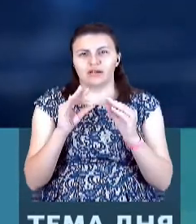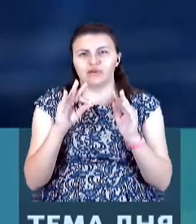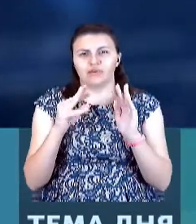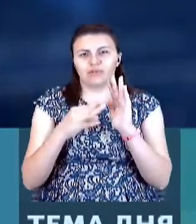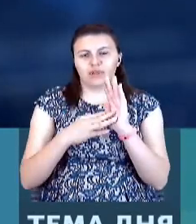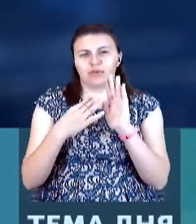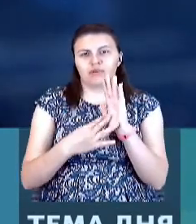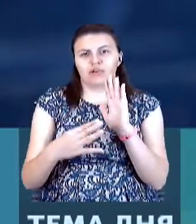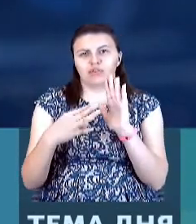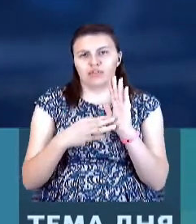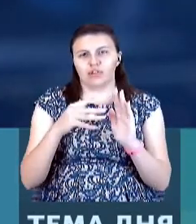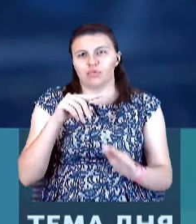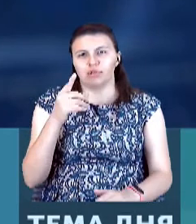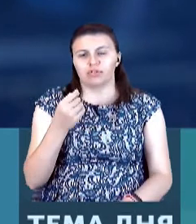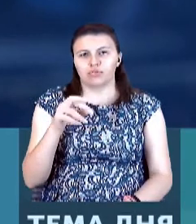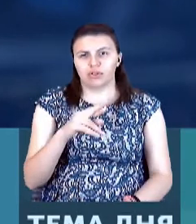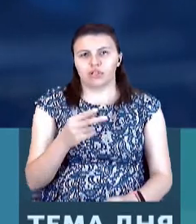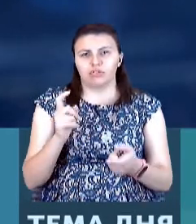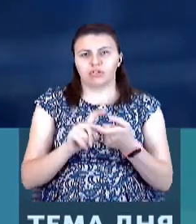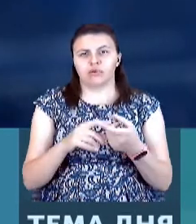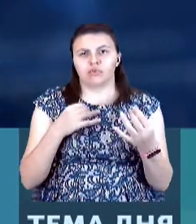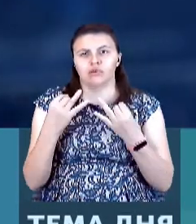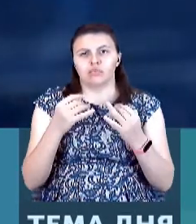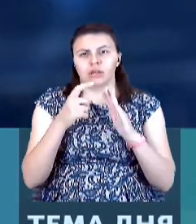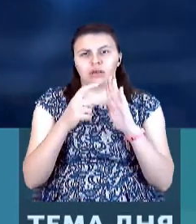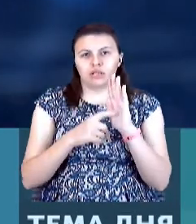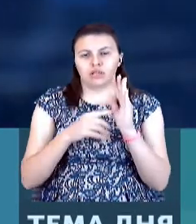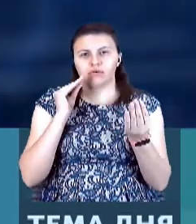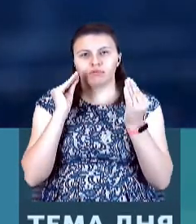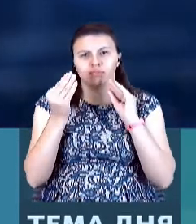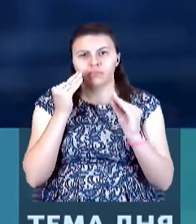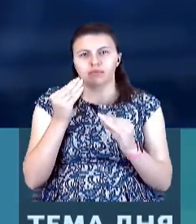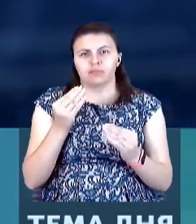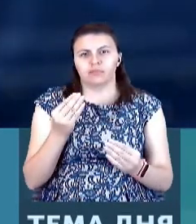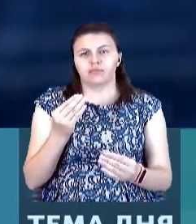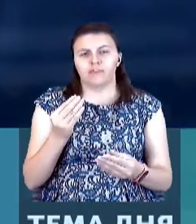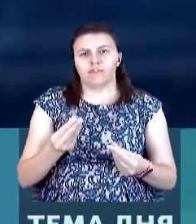050-210-08-98. Це номер нашої студії. Долучайтесь до розмови, ви діліться своїми думками і враженнями.